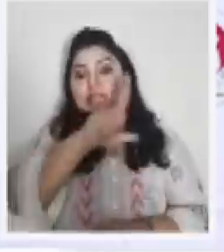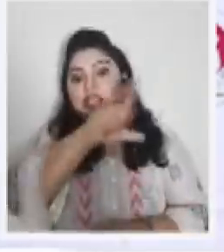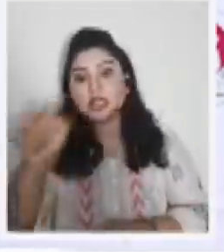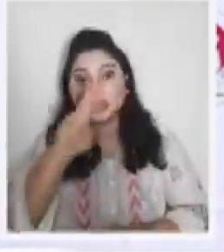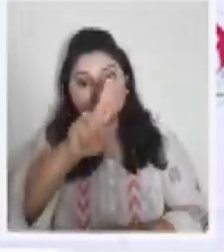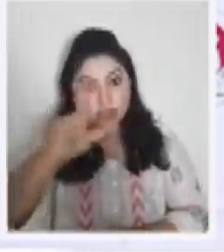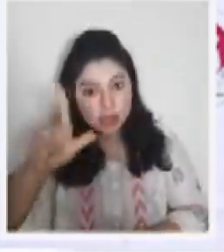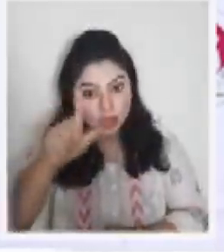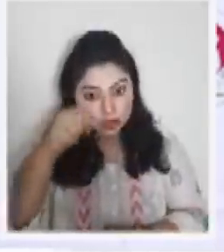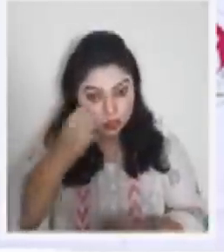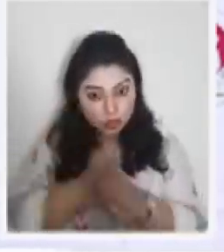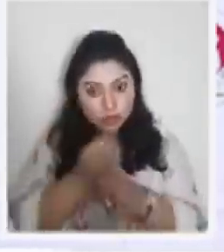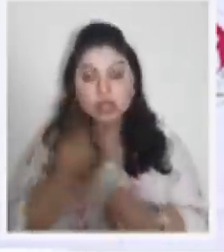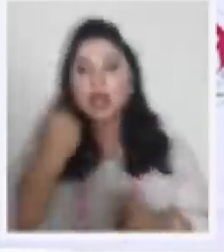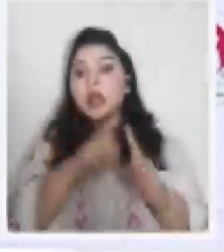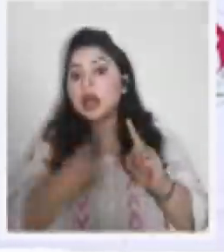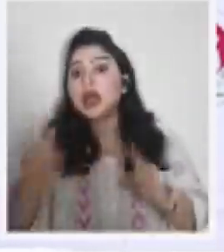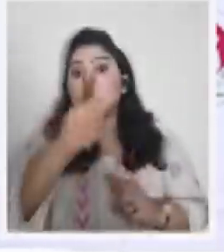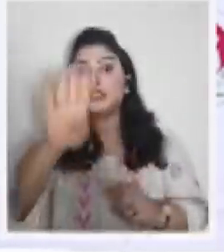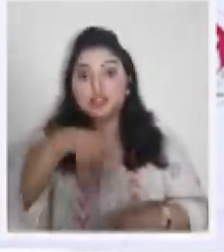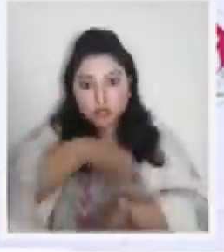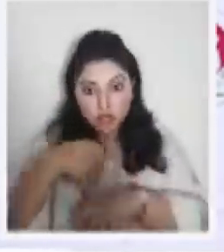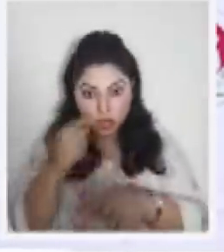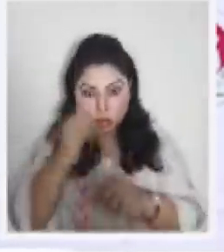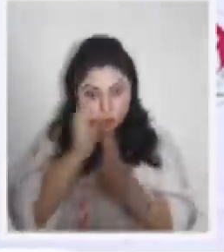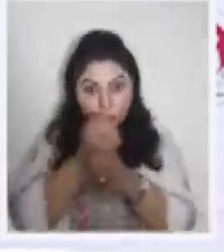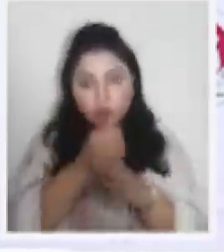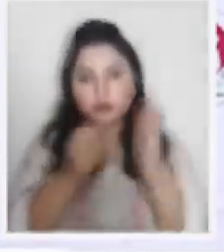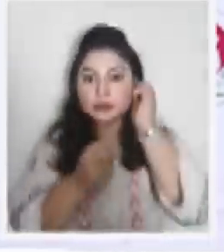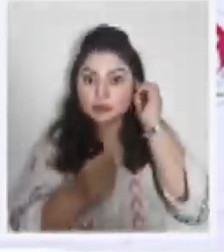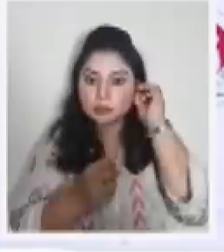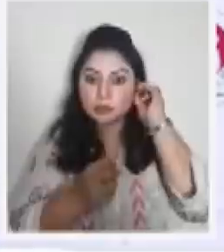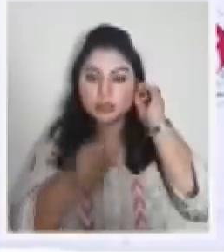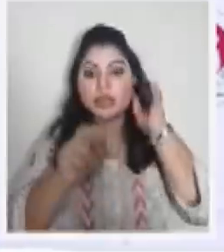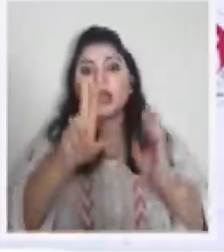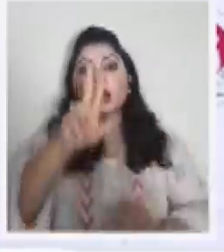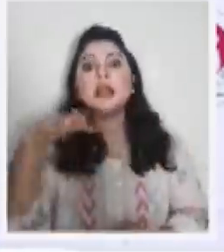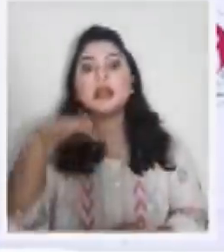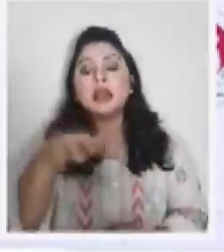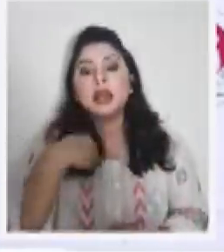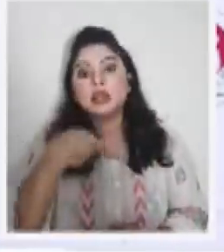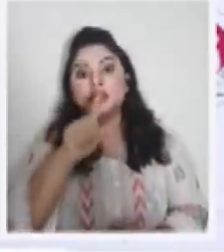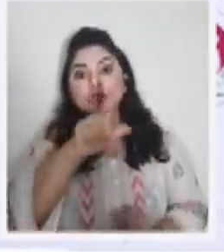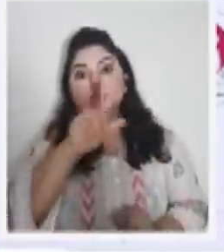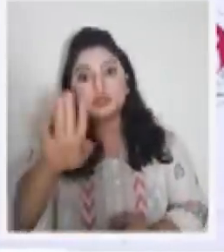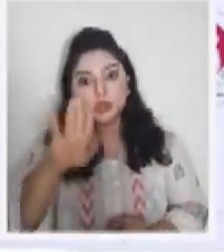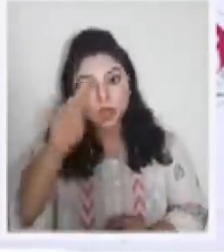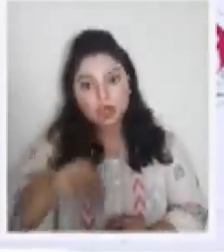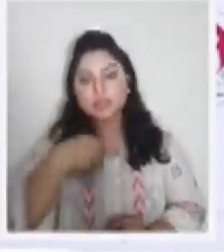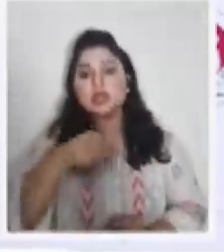14,727টি। পূর্বের নমুনা সহ 14,727টি নমুনা গত 24 ঘন্টায় পরীক্ষা হয়েছে। এ পর্যন্ত নমুনা পরীক্ষা